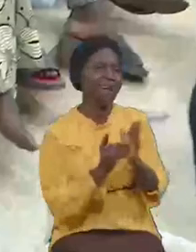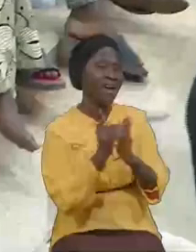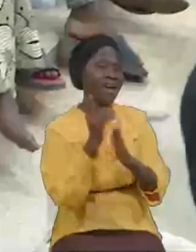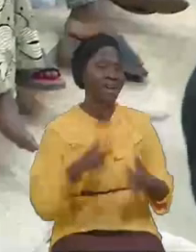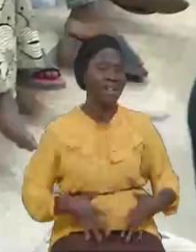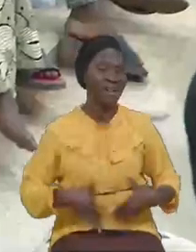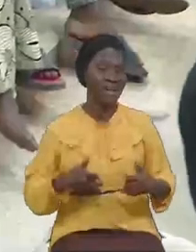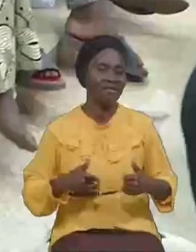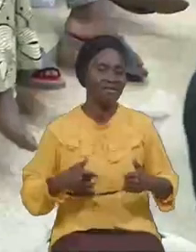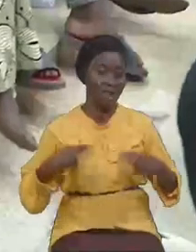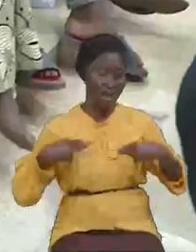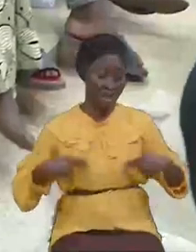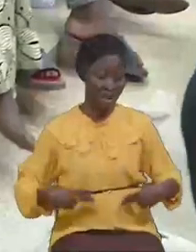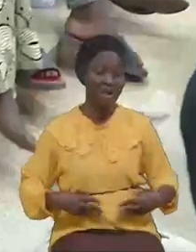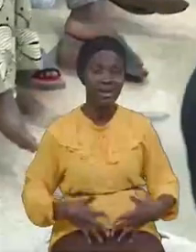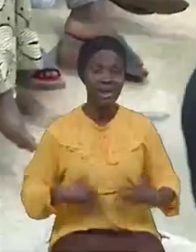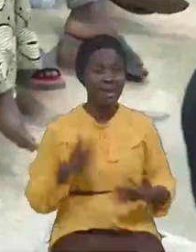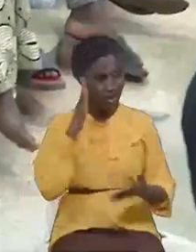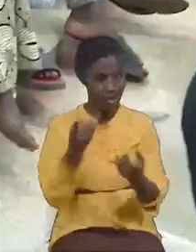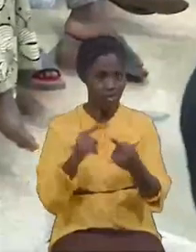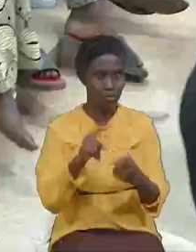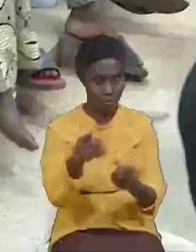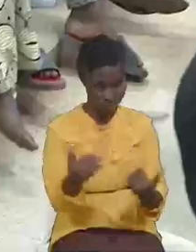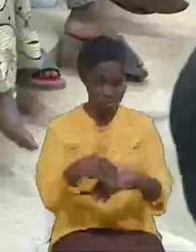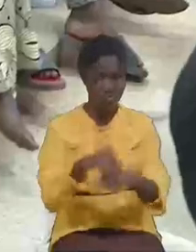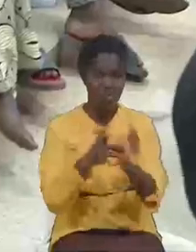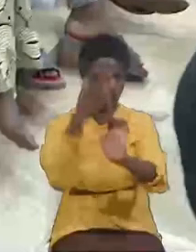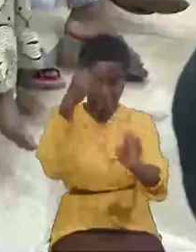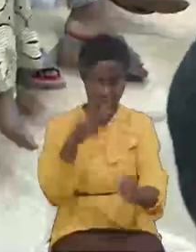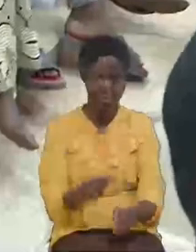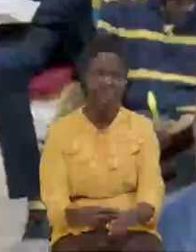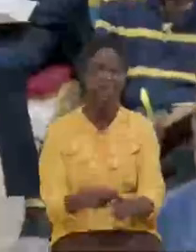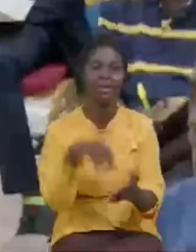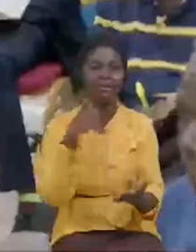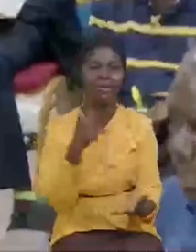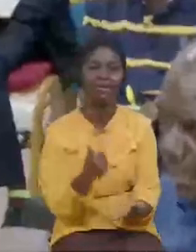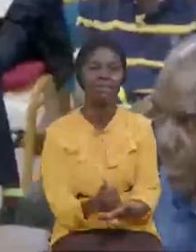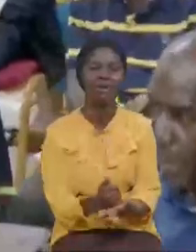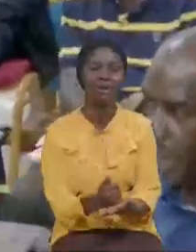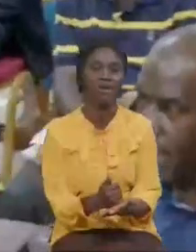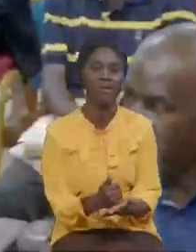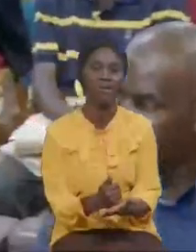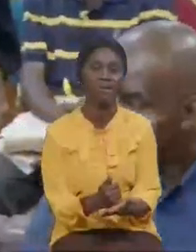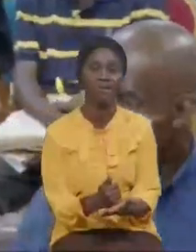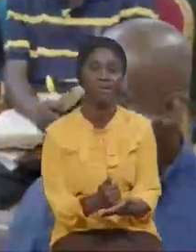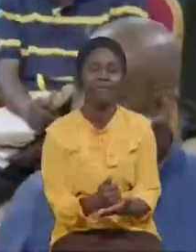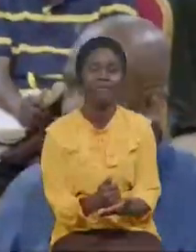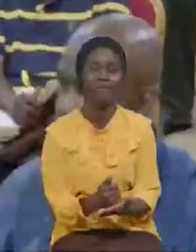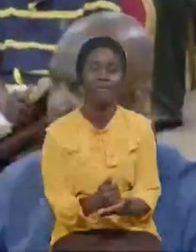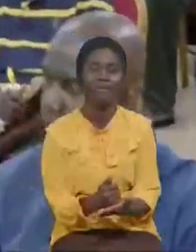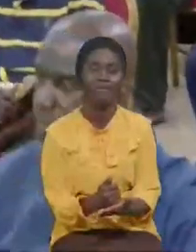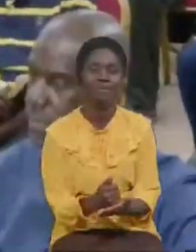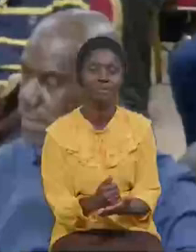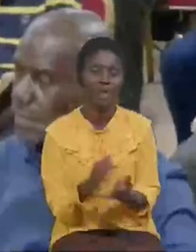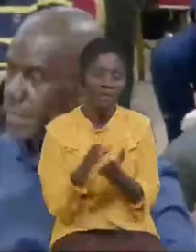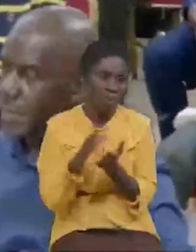vie dynamique, une vie bien portante, vous sera accordée ce soir au nom de Jésus-Christ.